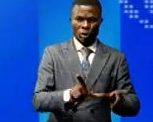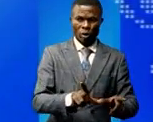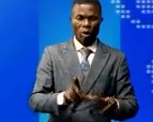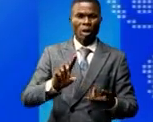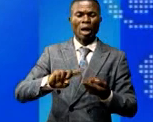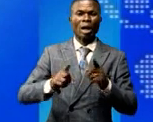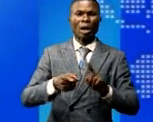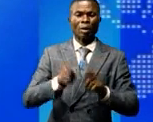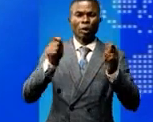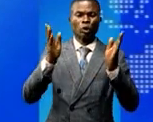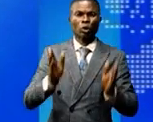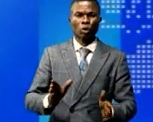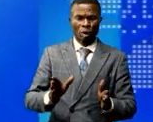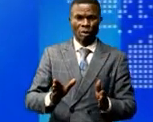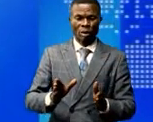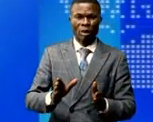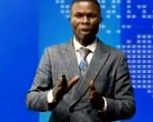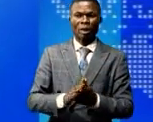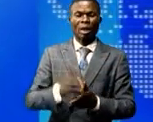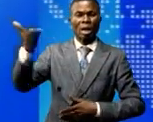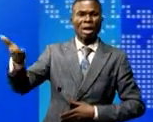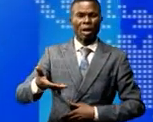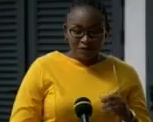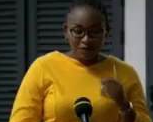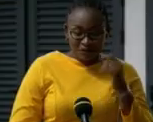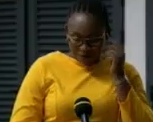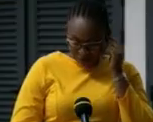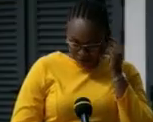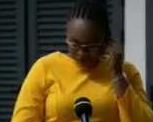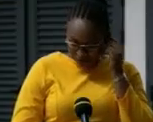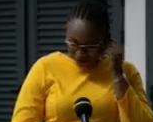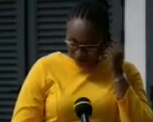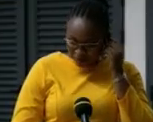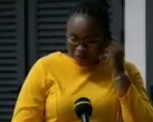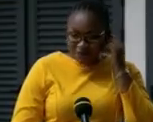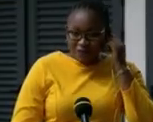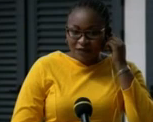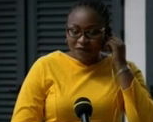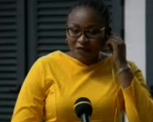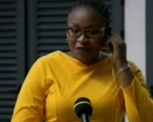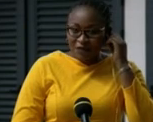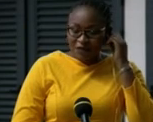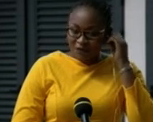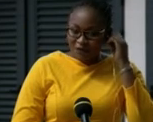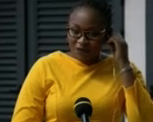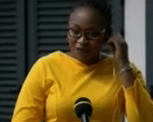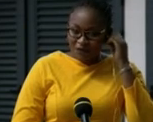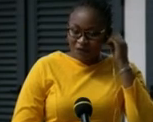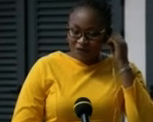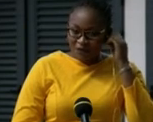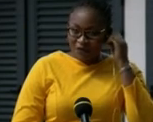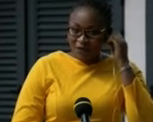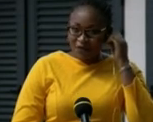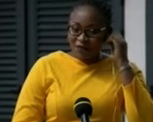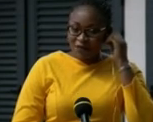consoeur Françoise Bouella reçoit comme invitée la vice-gouverneure de cette province avec qui elle aborde toutes les questions